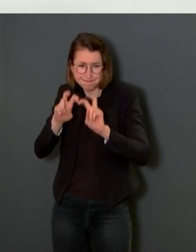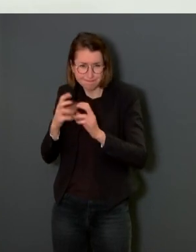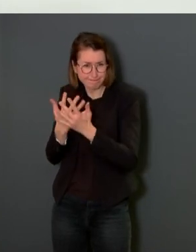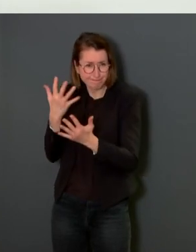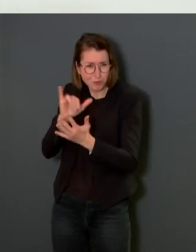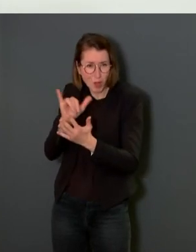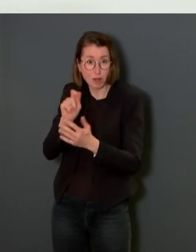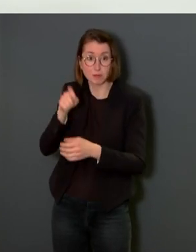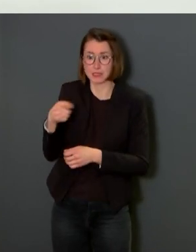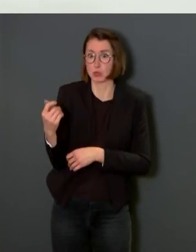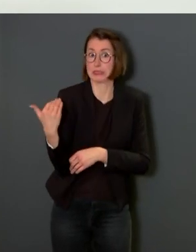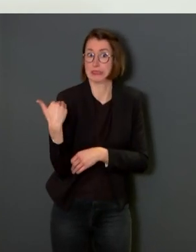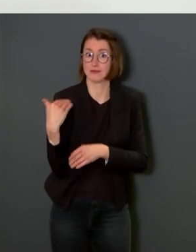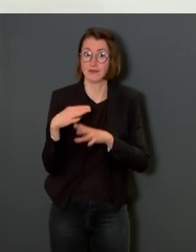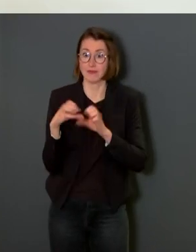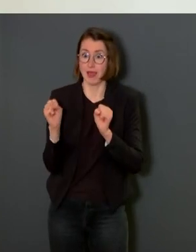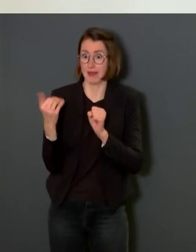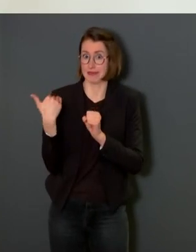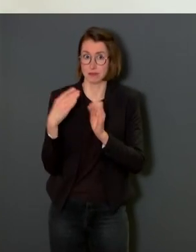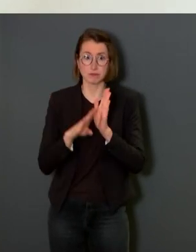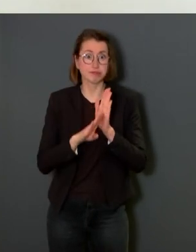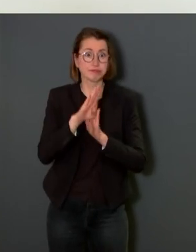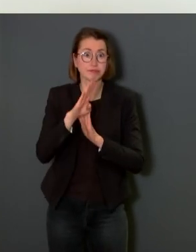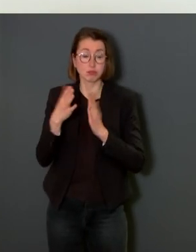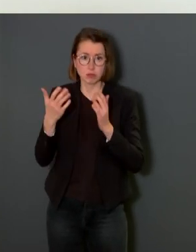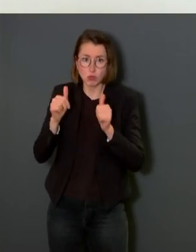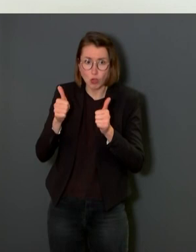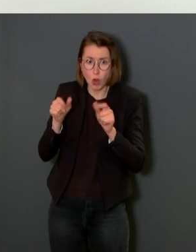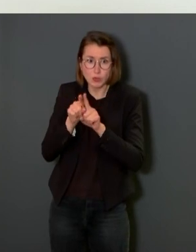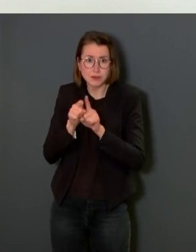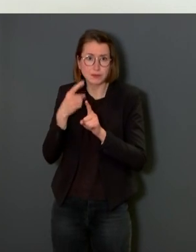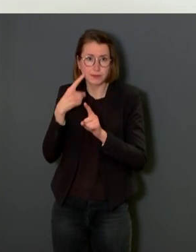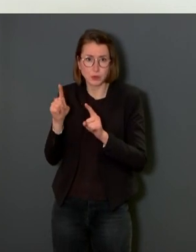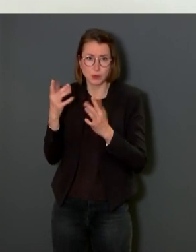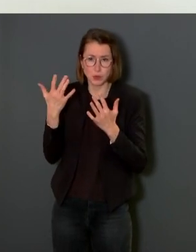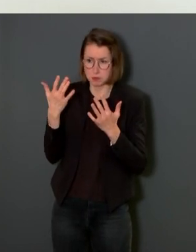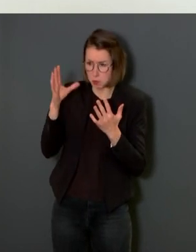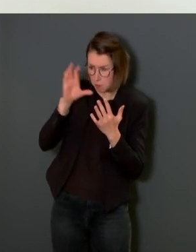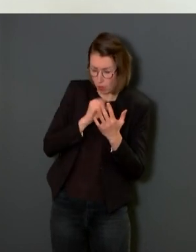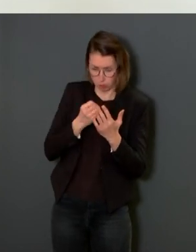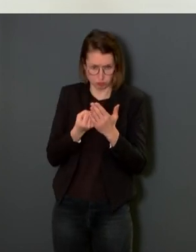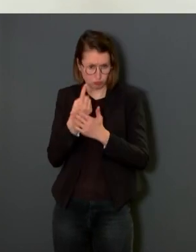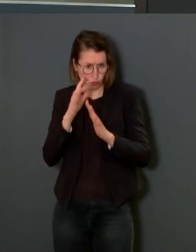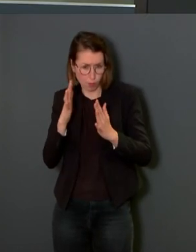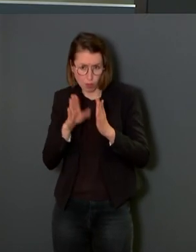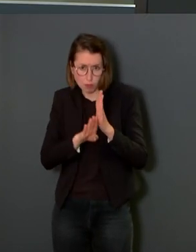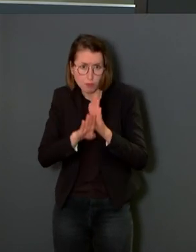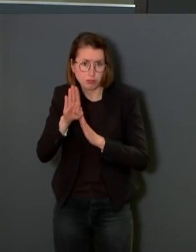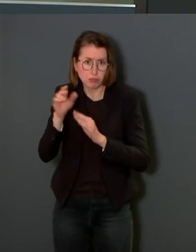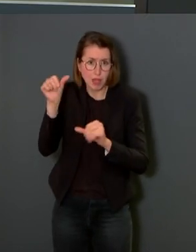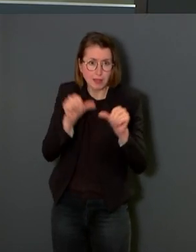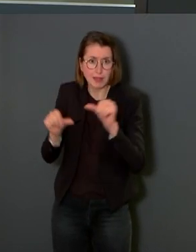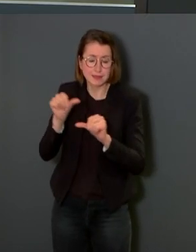bien comprendre quels sont les éléments sous-jacents de ce qu'on voit. Oui.